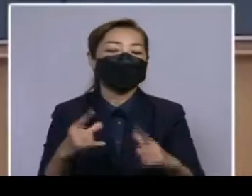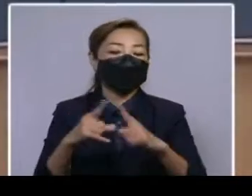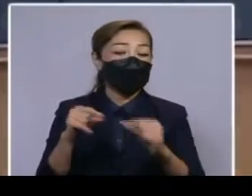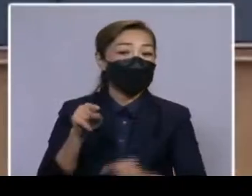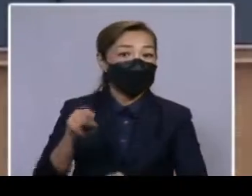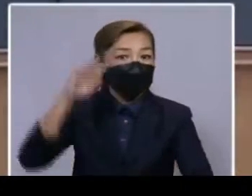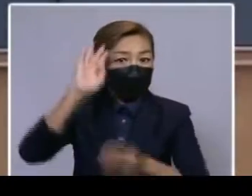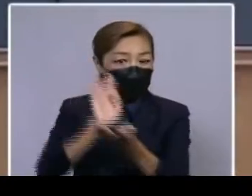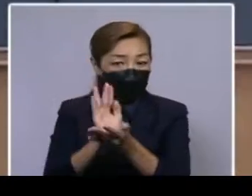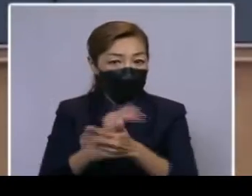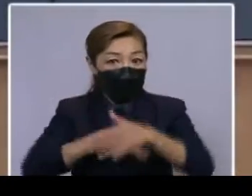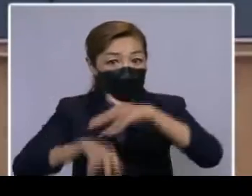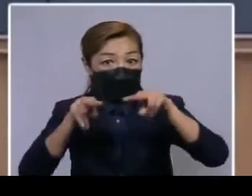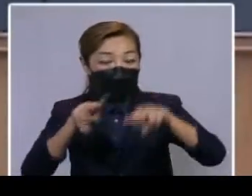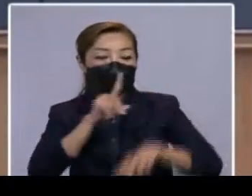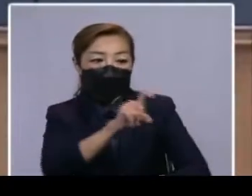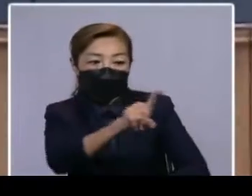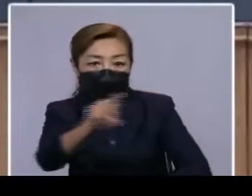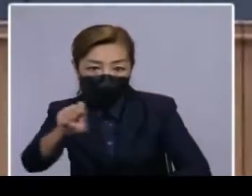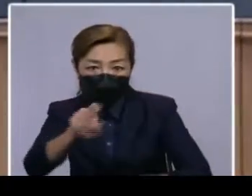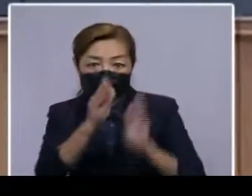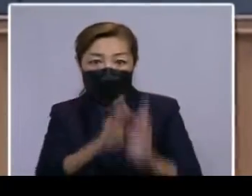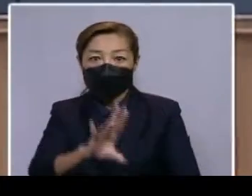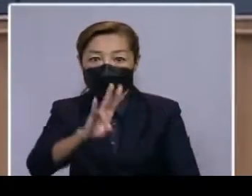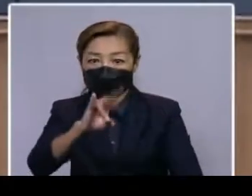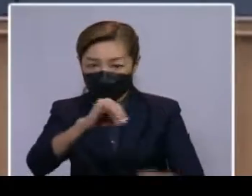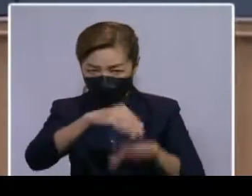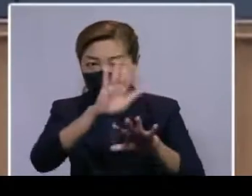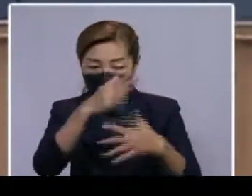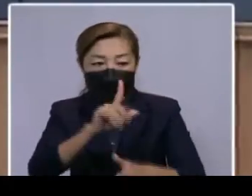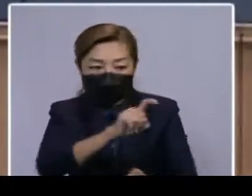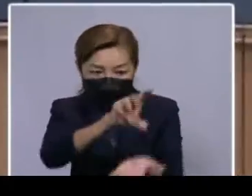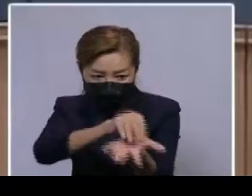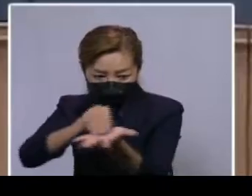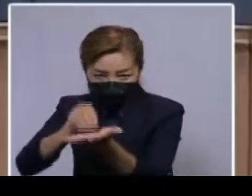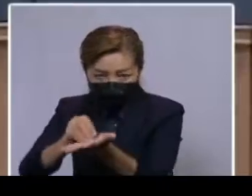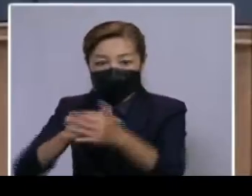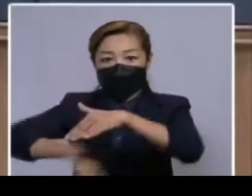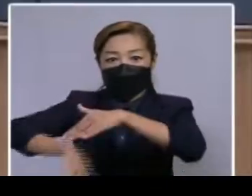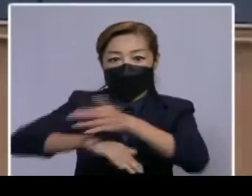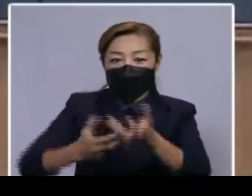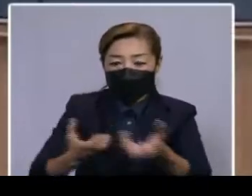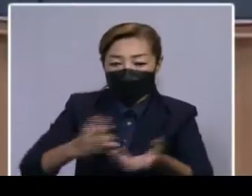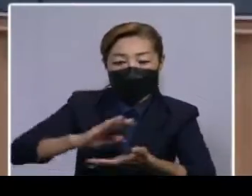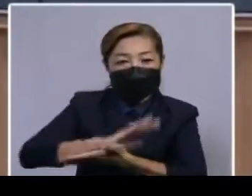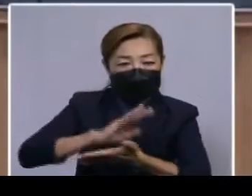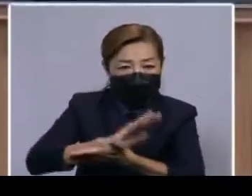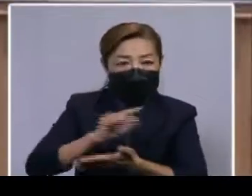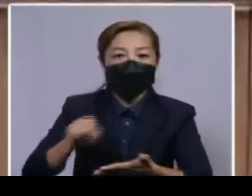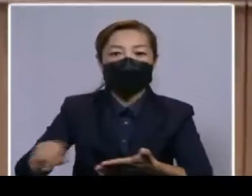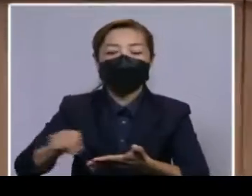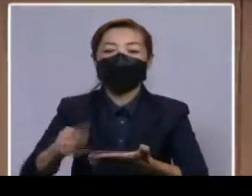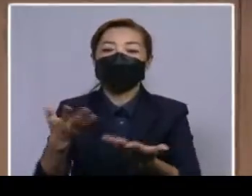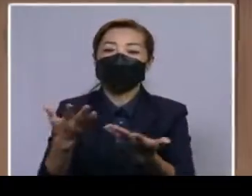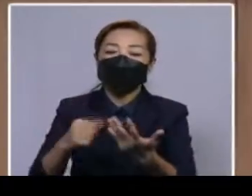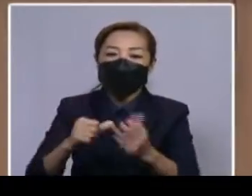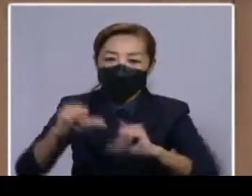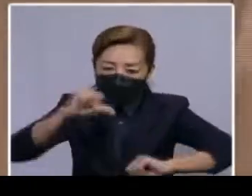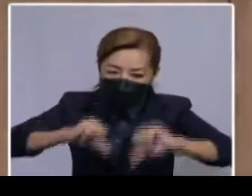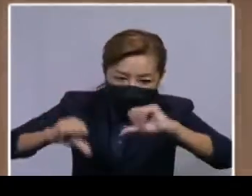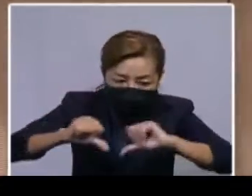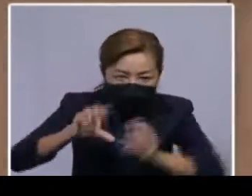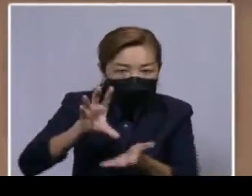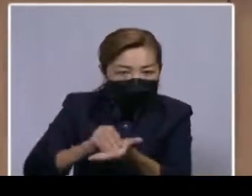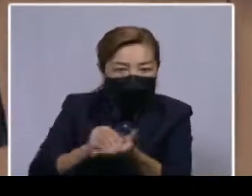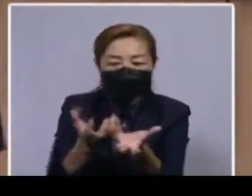ตำรวจสอบปากคำพยานไปได้แล้วกว่า 70บาทนอกจากนี้ก็มีพยานหลักฐานเป็นพยานเอกสารพยายามจากนิติวิทยาศาสตร์แล้วก็